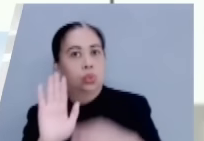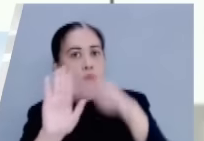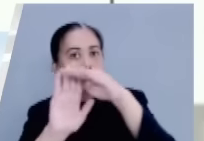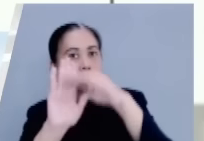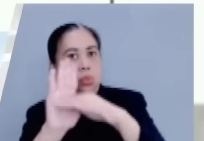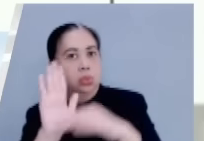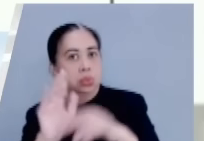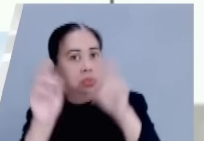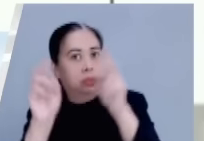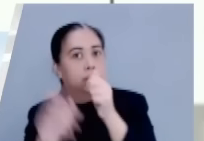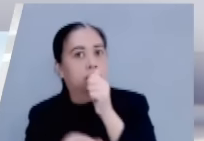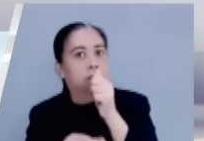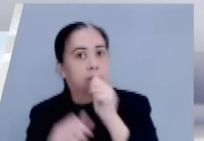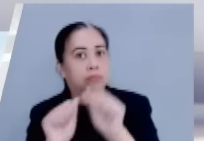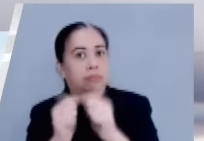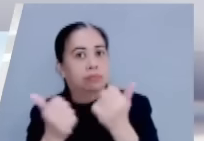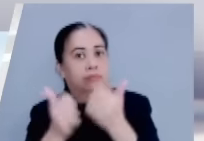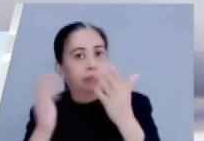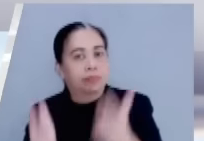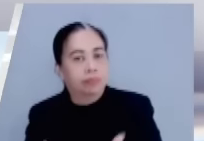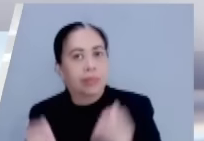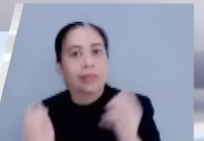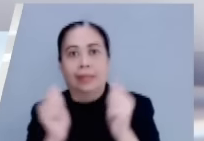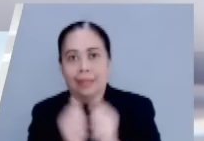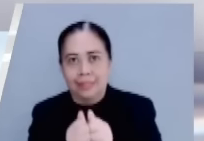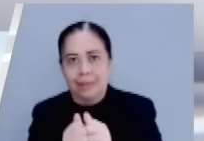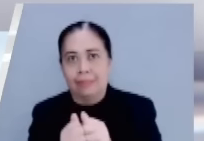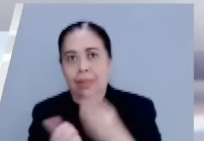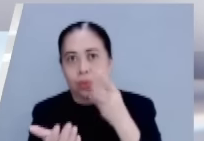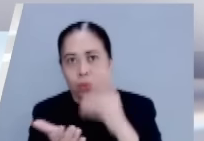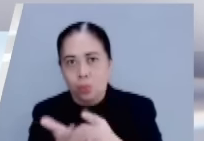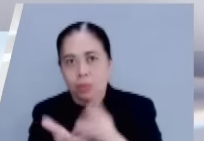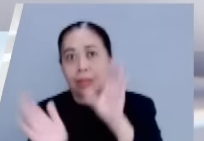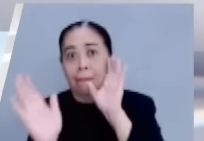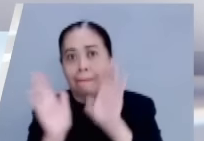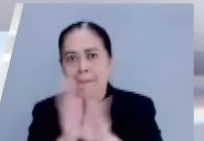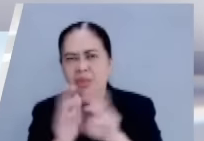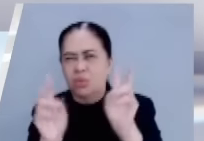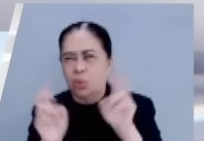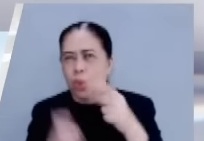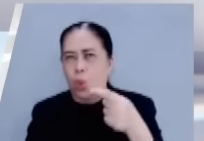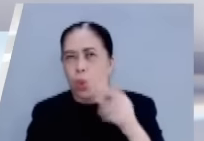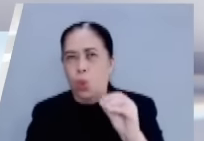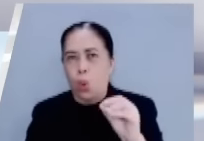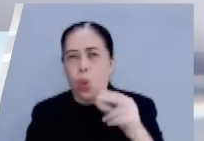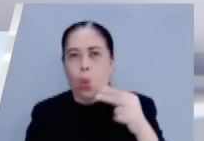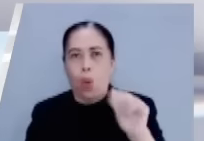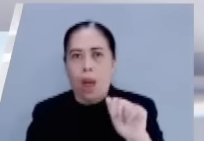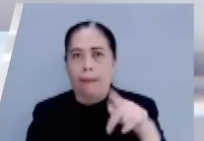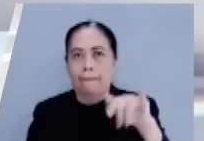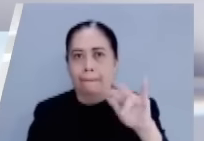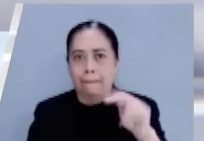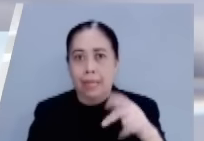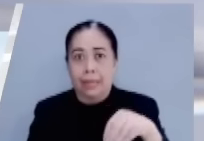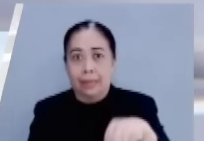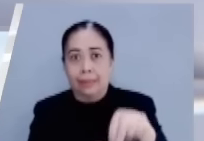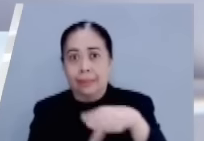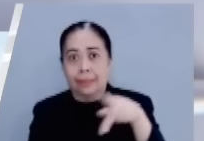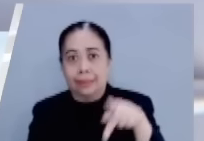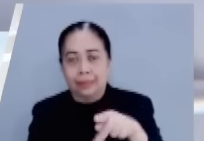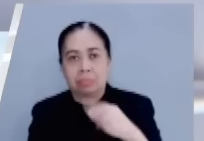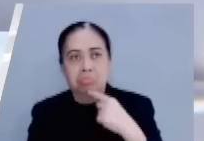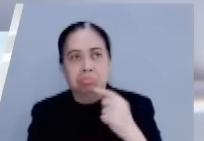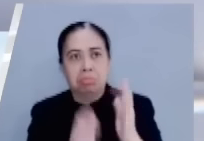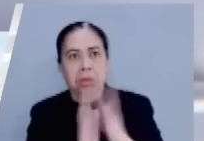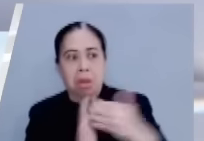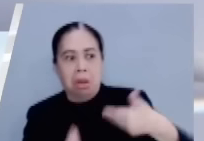secret agent ng China, kabilang ang dokumento at litrato ng isang Guo Waping na nasa Pilipinas at nanghingi umano sa kanya ng